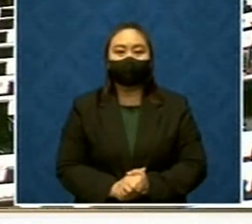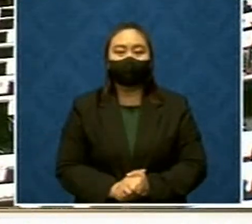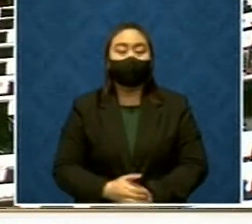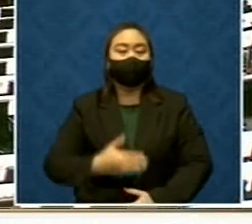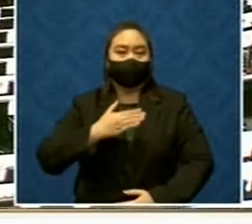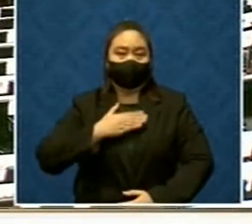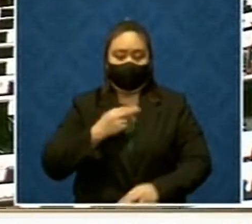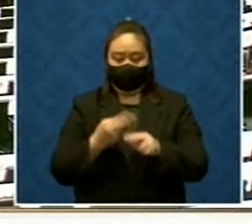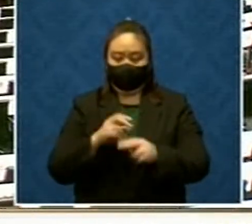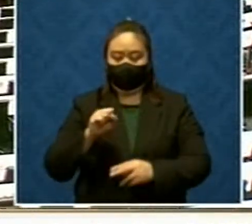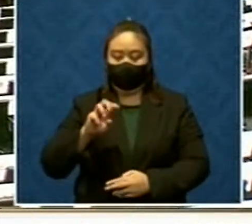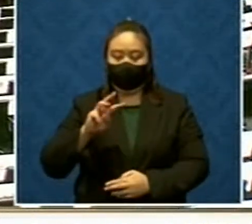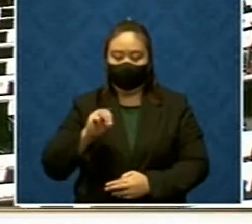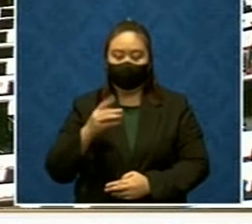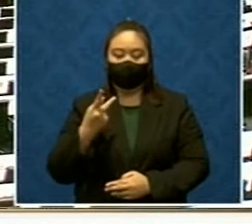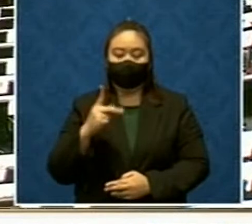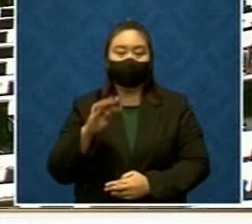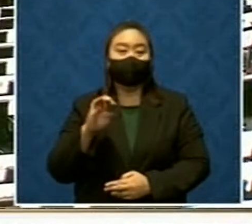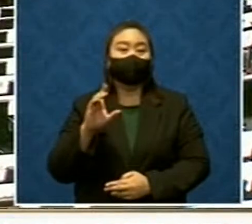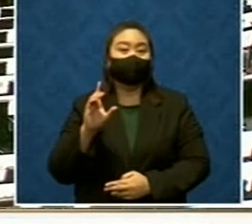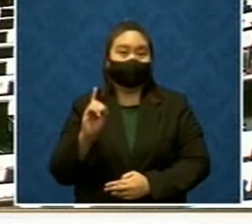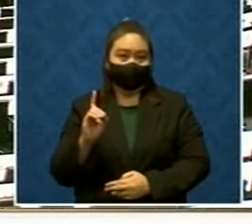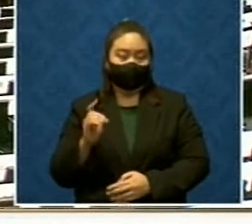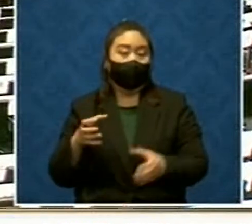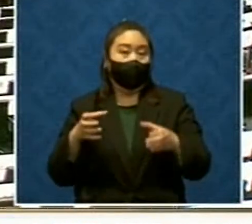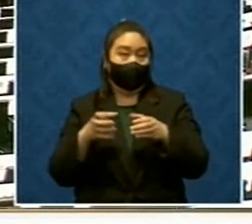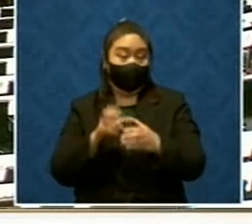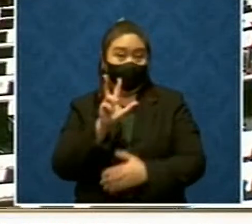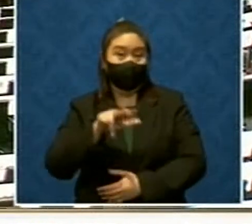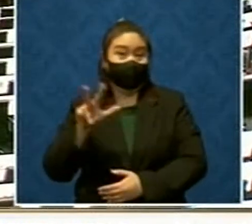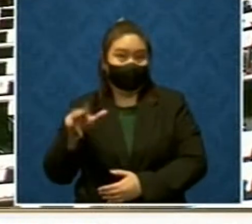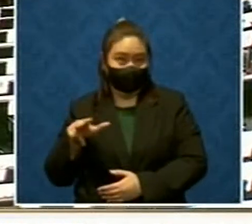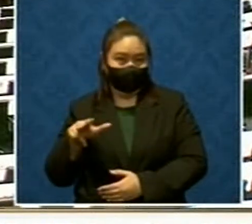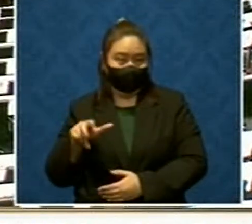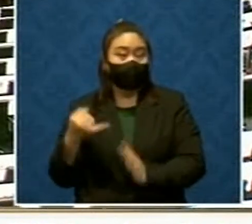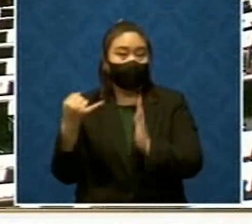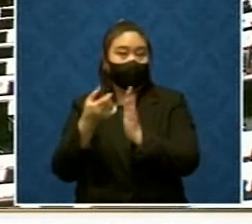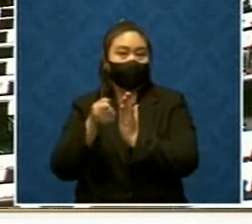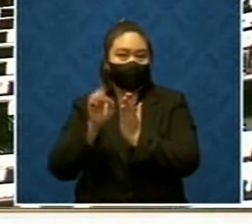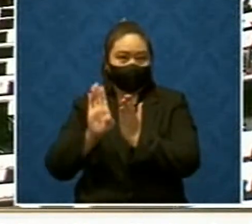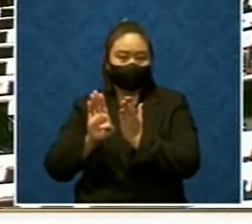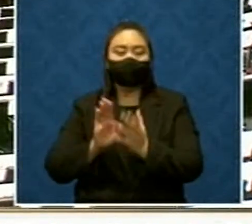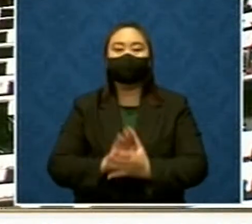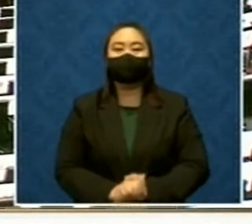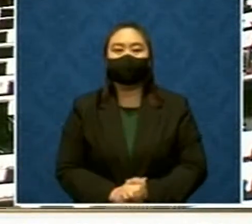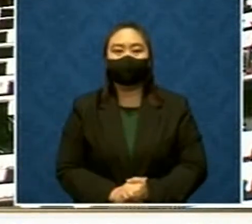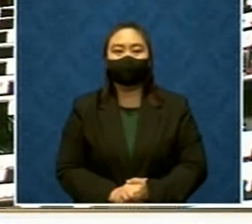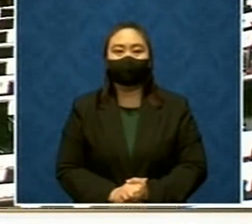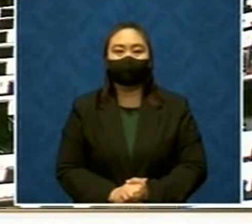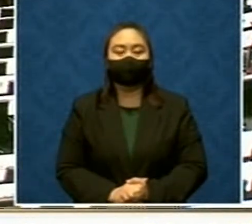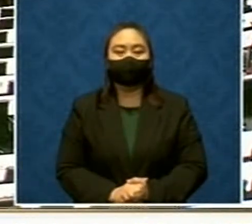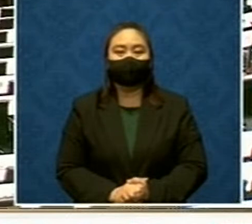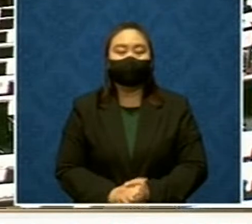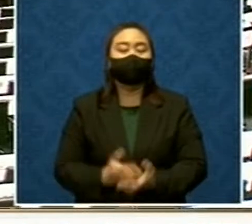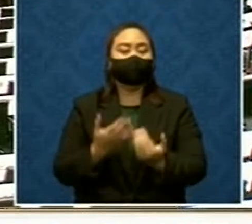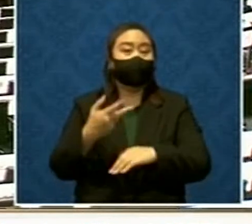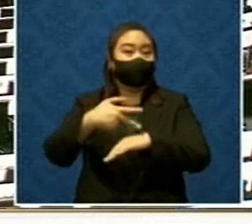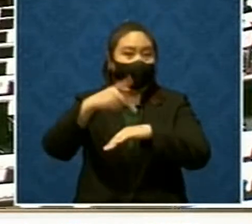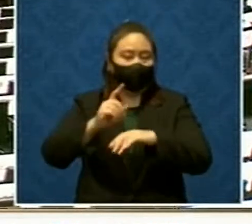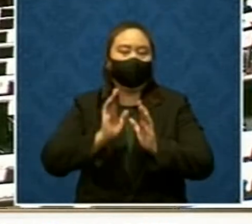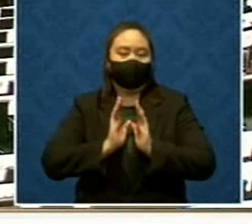ผมสมคิดเชื้อคงพรรคเพื่อไทยจากอุบลราชธานีขอบพระคุณท่านประธาน